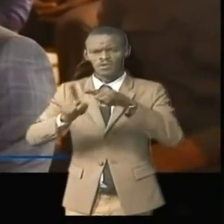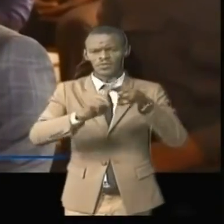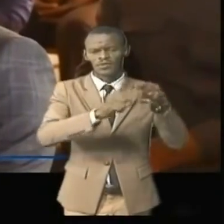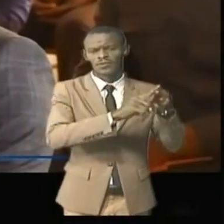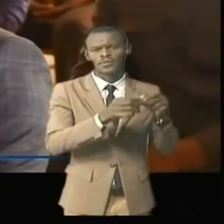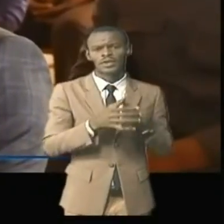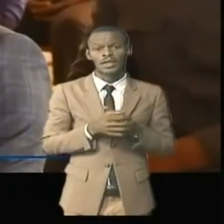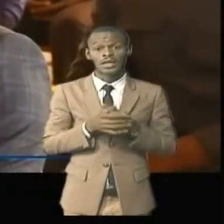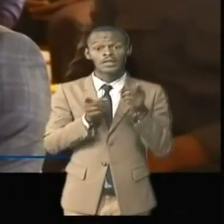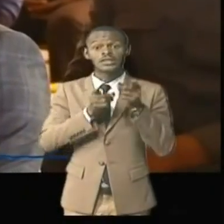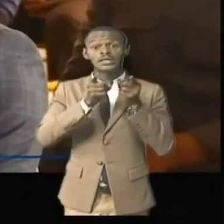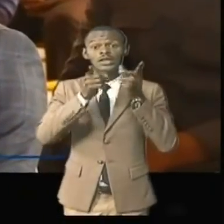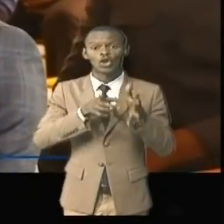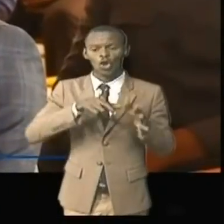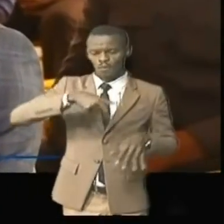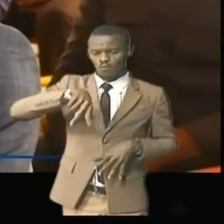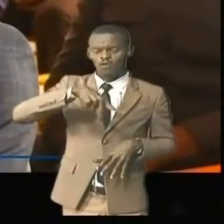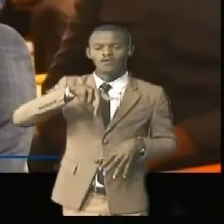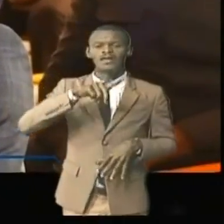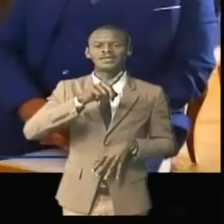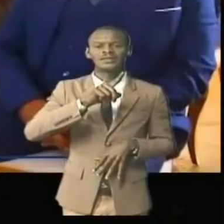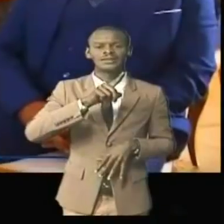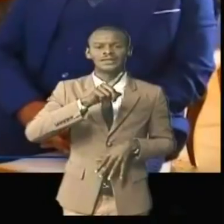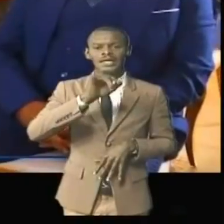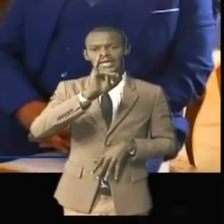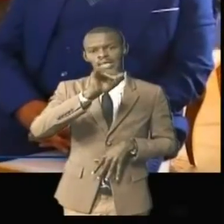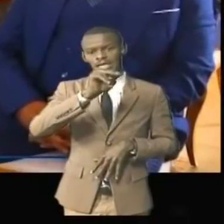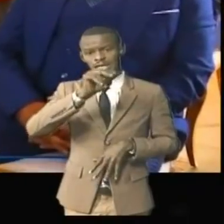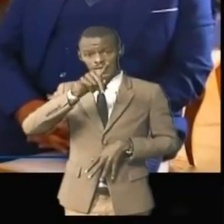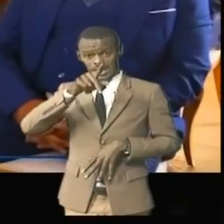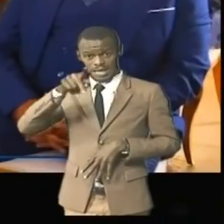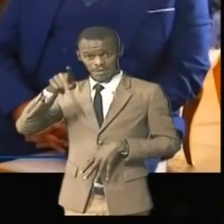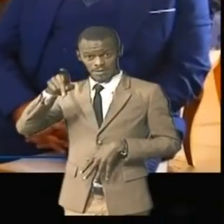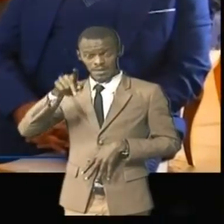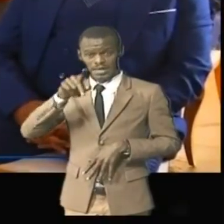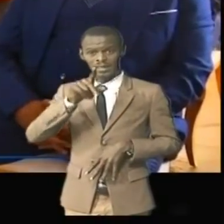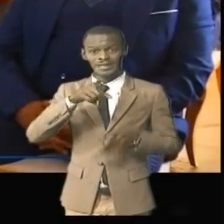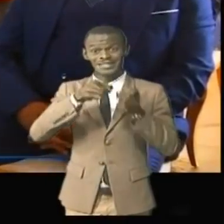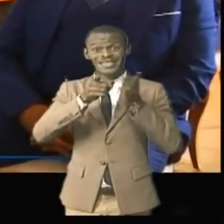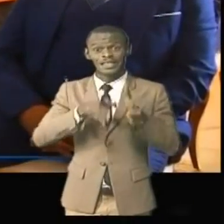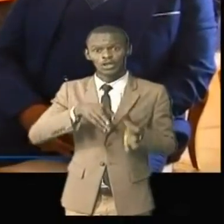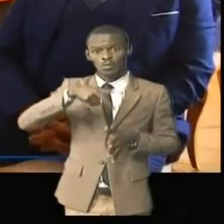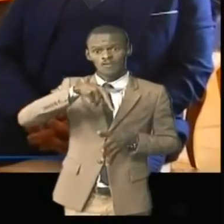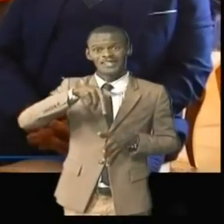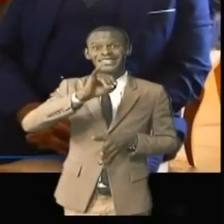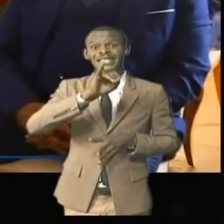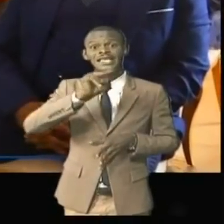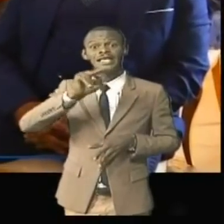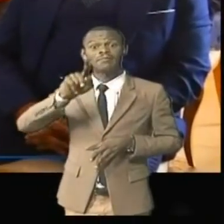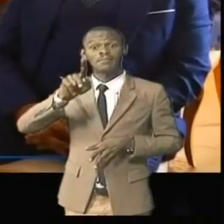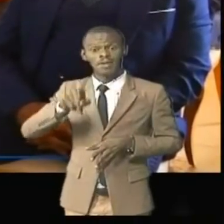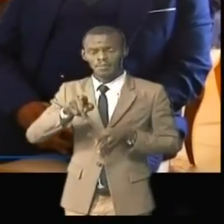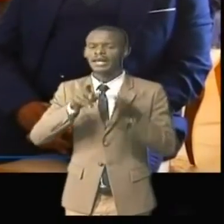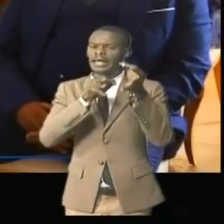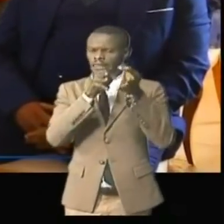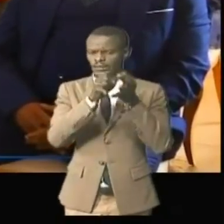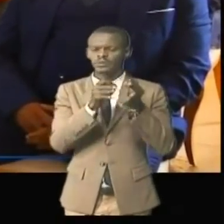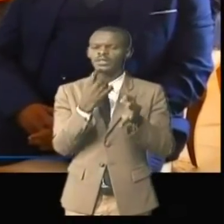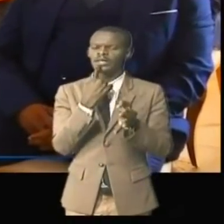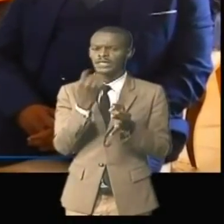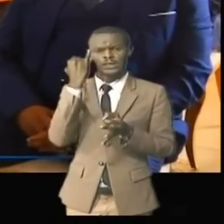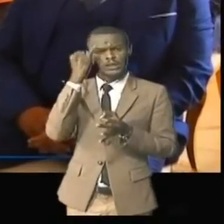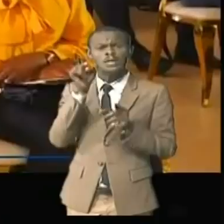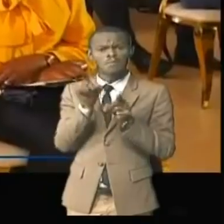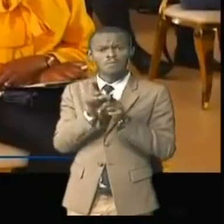de l'INPP Lualaba, s'est appesanti sur la nouvelle politique managériale prônée par le directeur général de l'INPP,